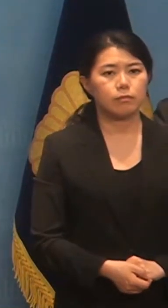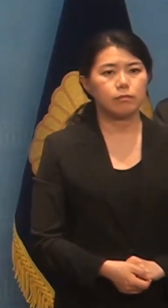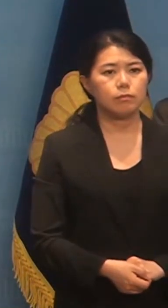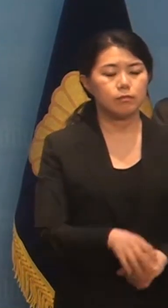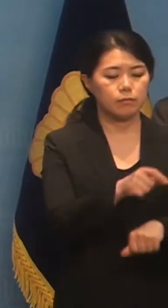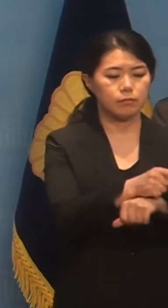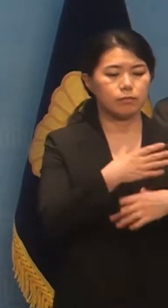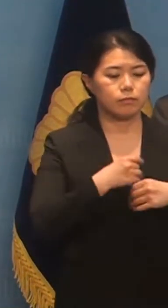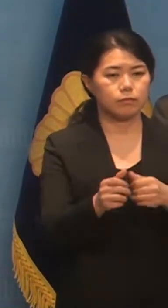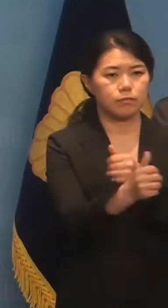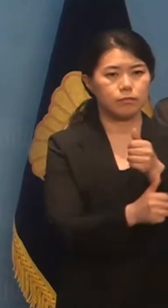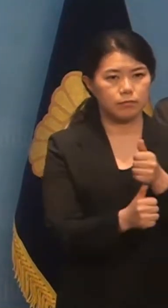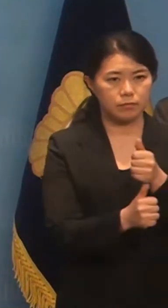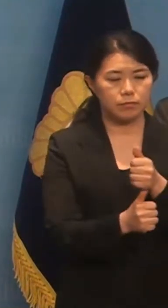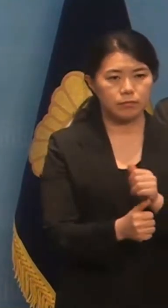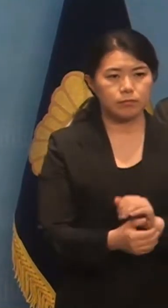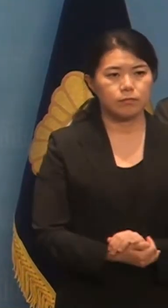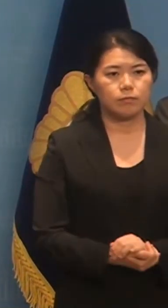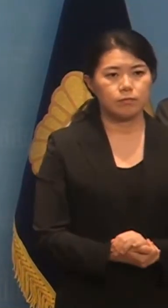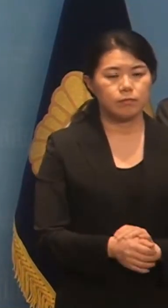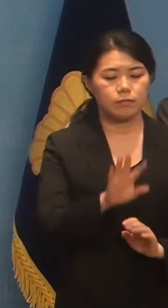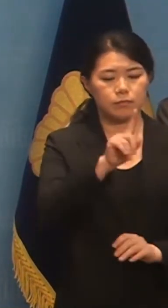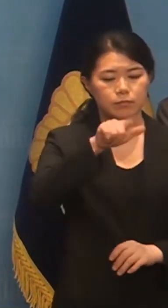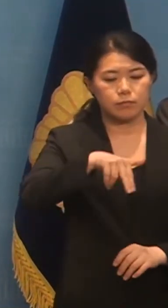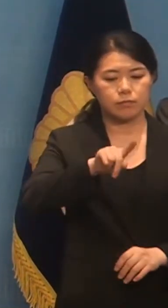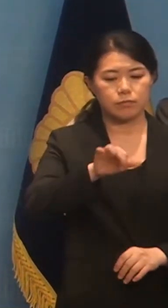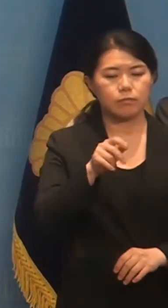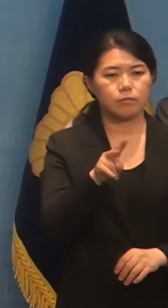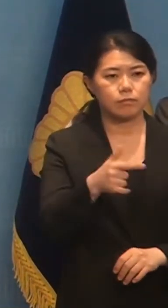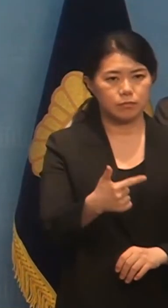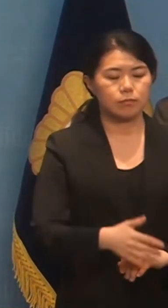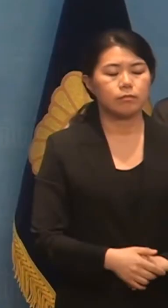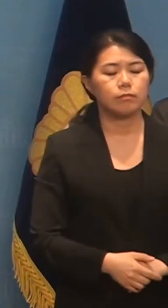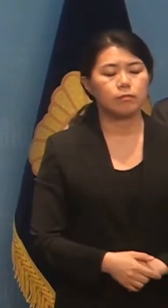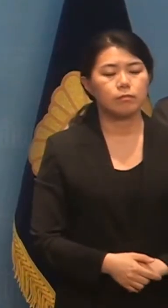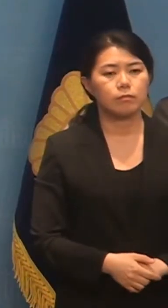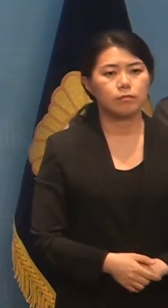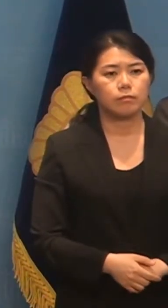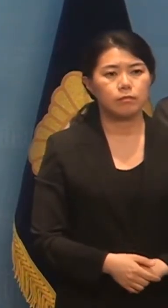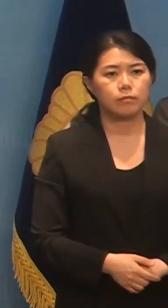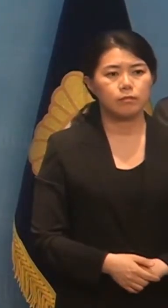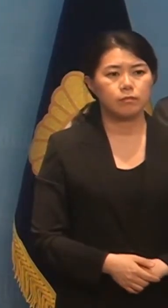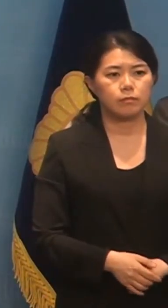네, 행정안전위원회 대전 대덕구 국회의원 박정현입니다. 기자회견문 낭독하겠습니다.